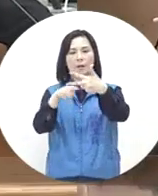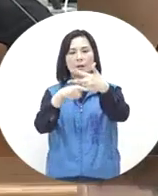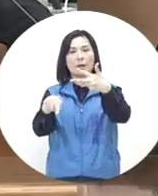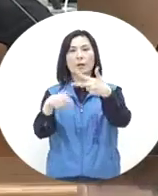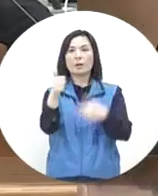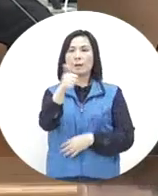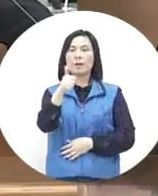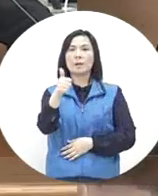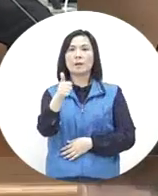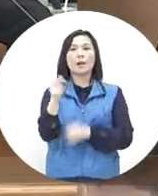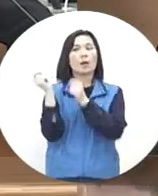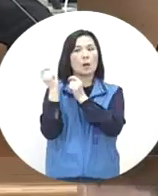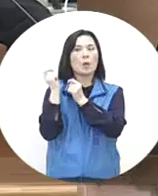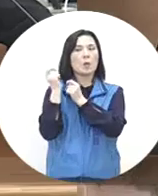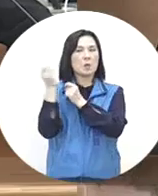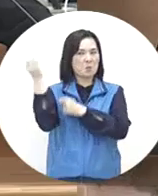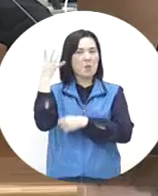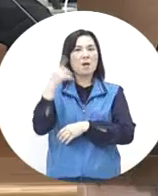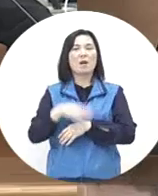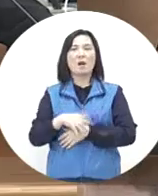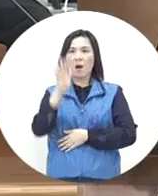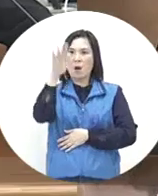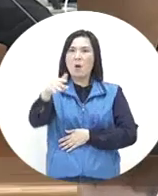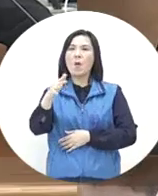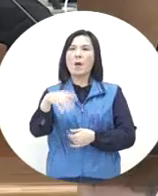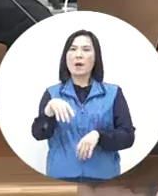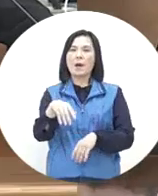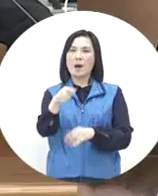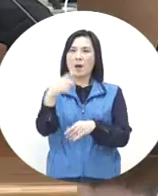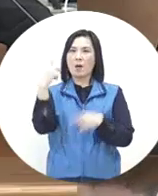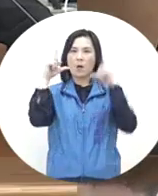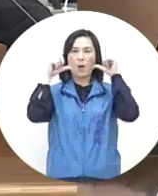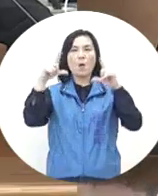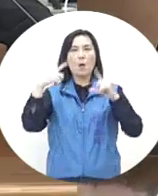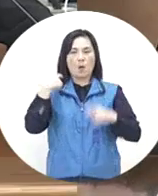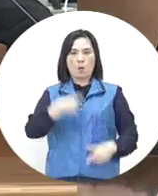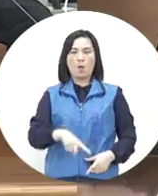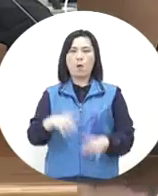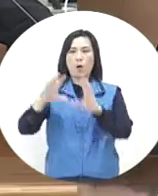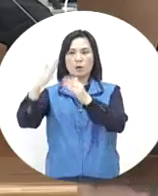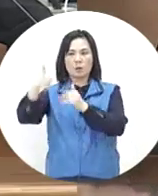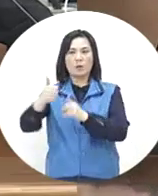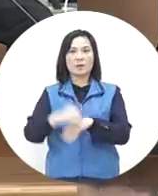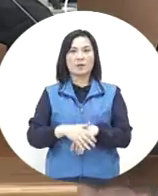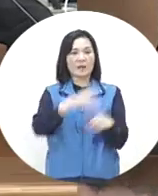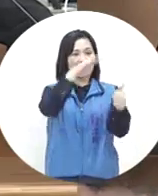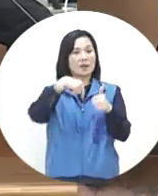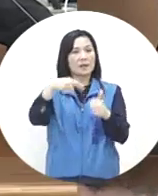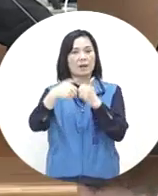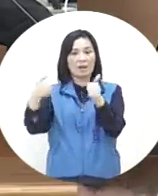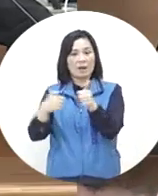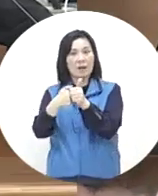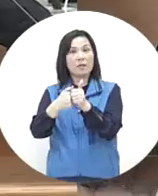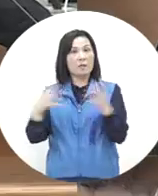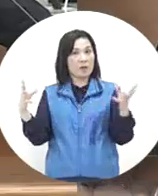近有传说，未来他如果选总统的话，要邀你做副总统候选人，那是你感觉呢？ 我现在新北市长，我现在做好